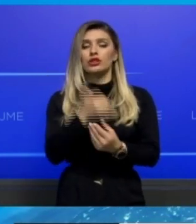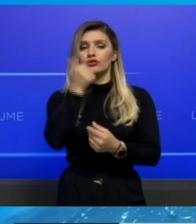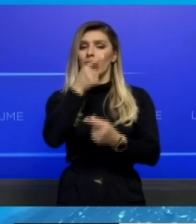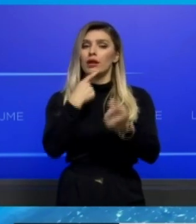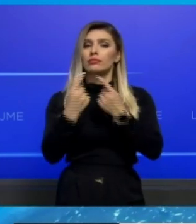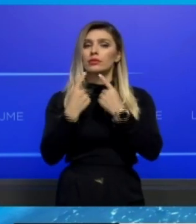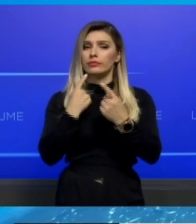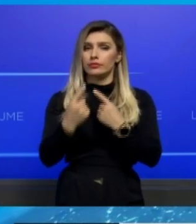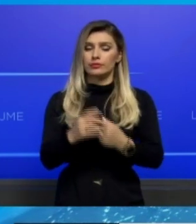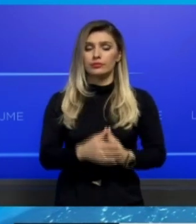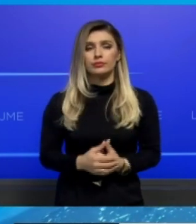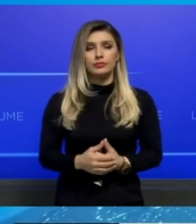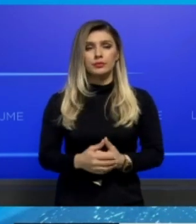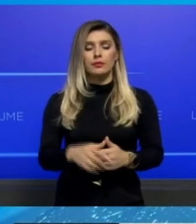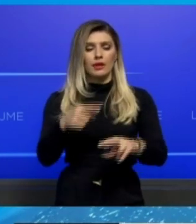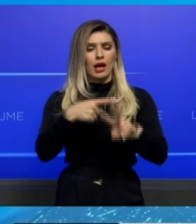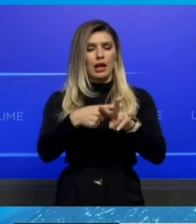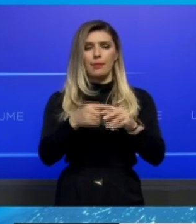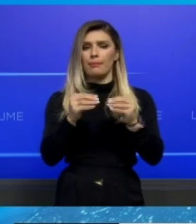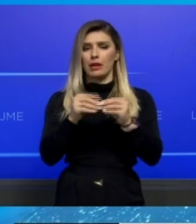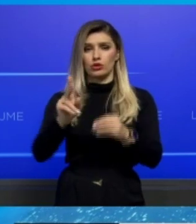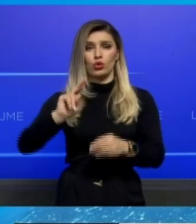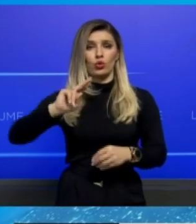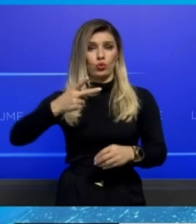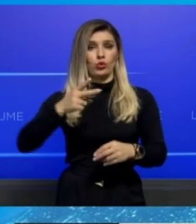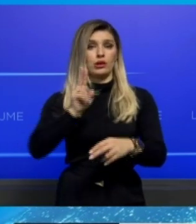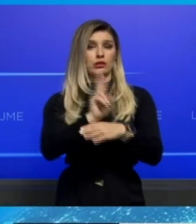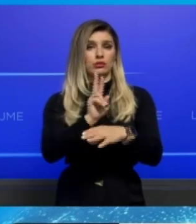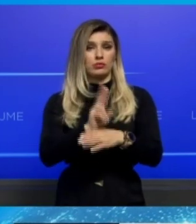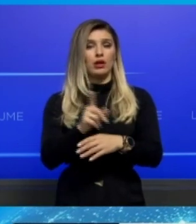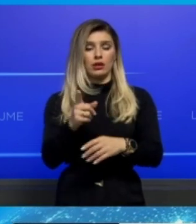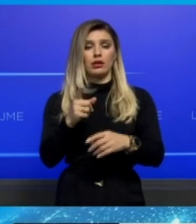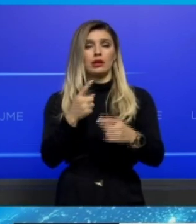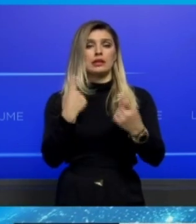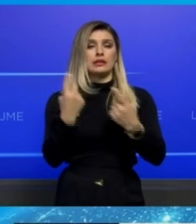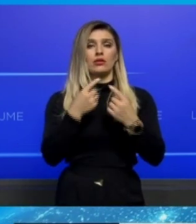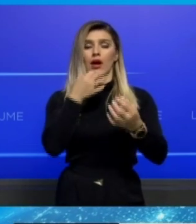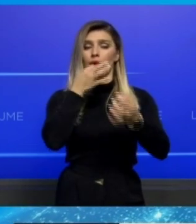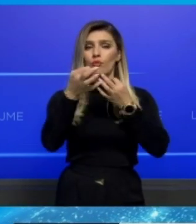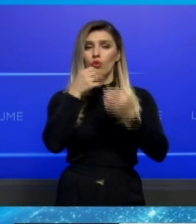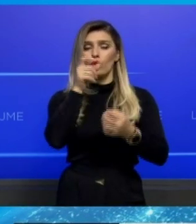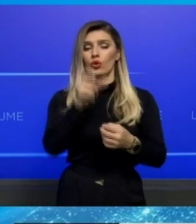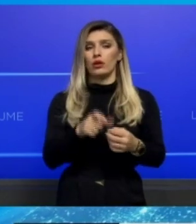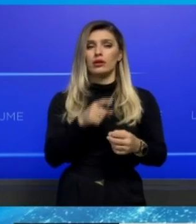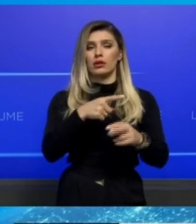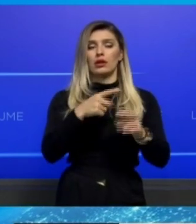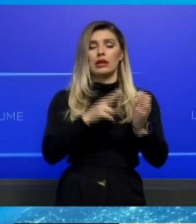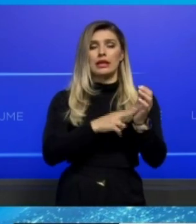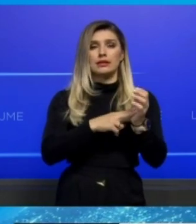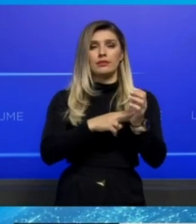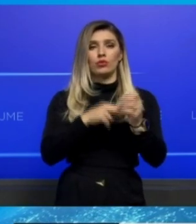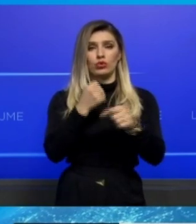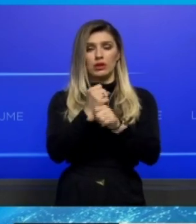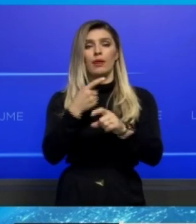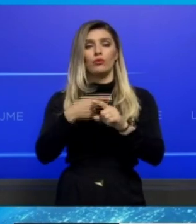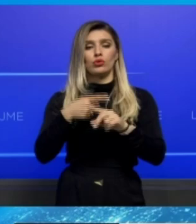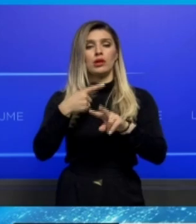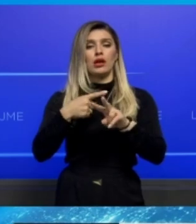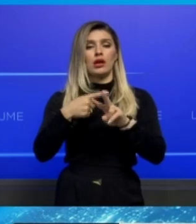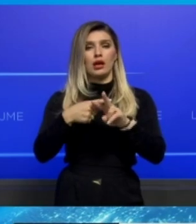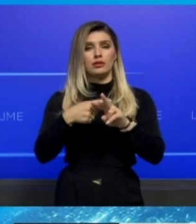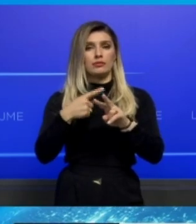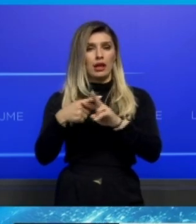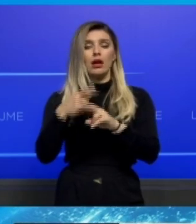fjalë. Halil Berisha është dëshmitari i dytë në rastin ndaj Hysni Gucatit e Nasim Haradinajt, por i cili është detyruar të dëshmoj